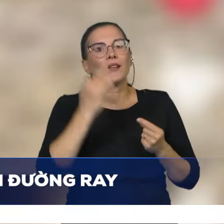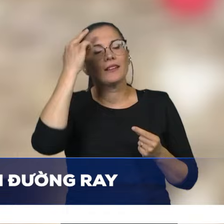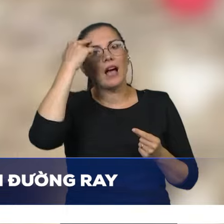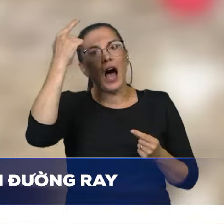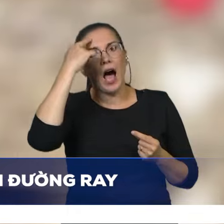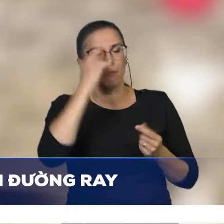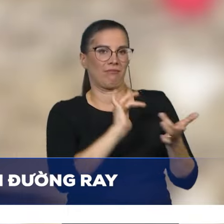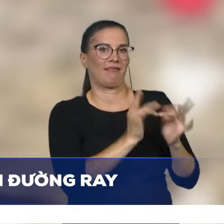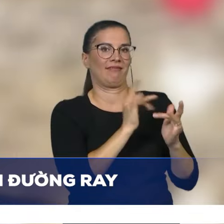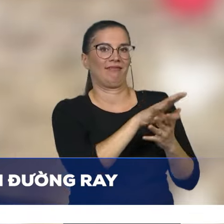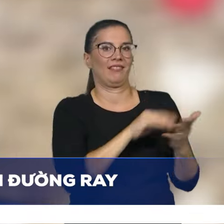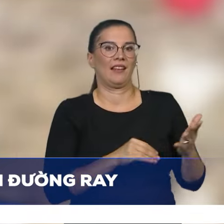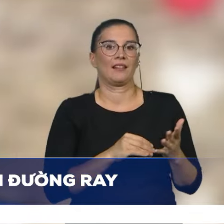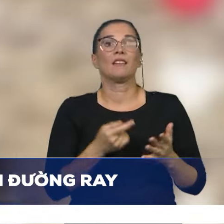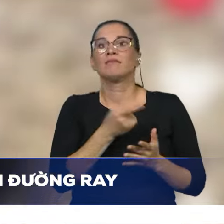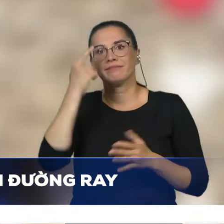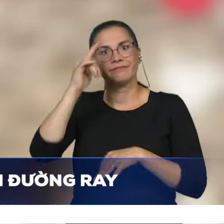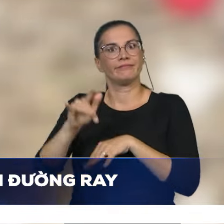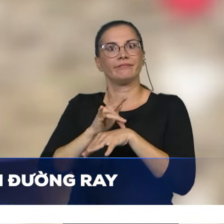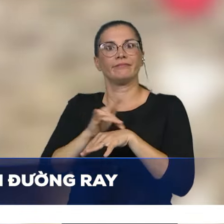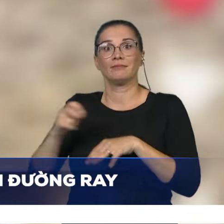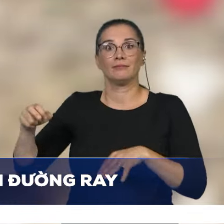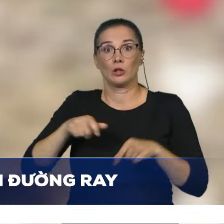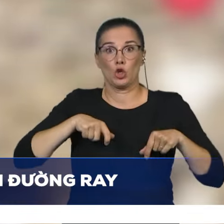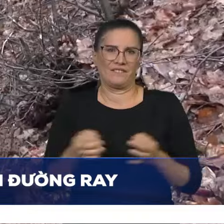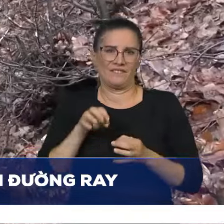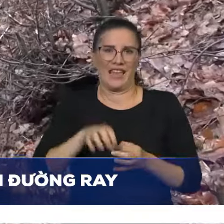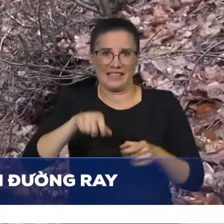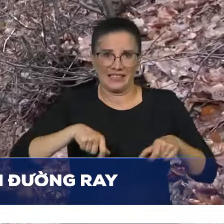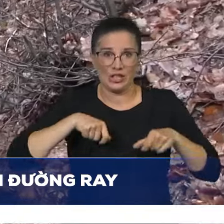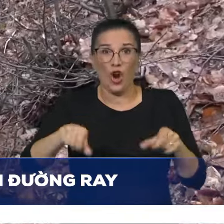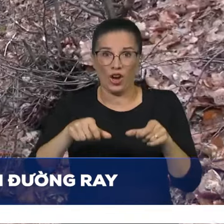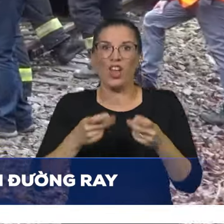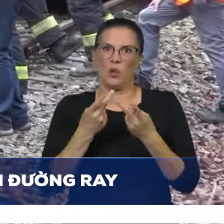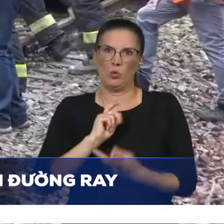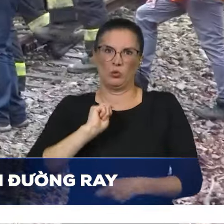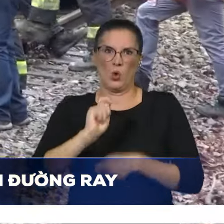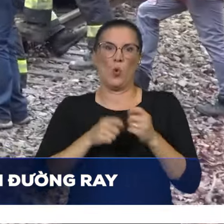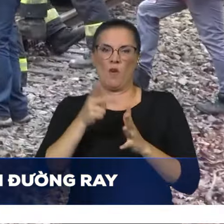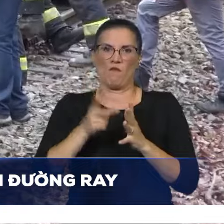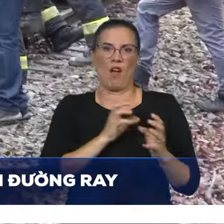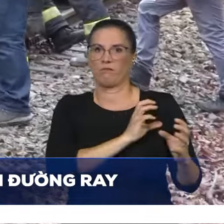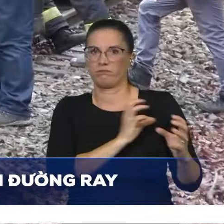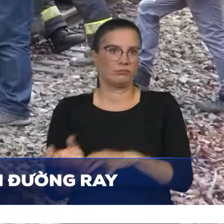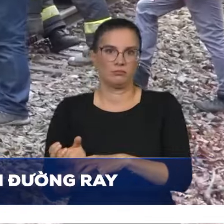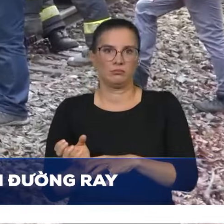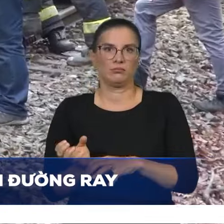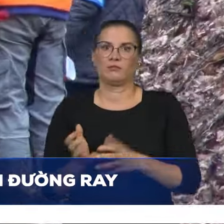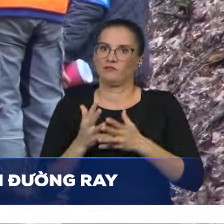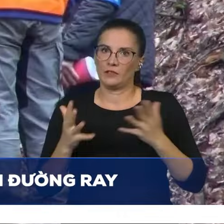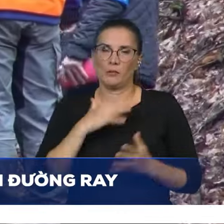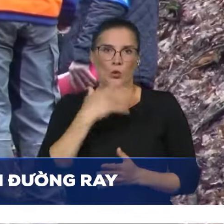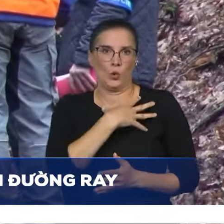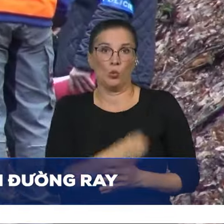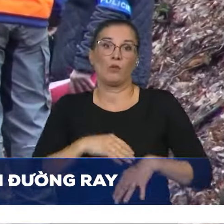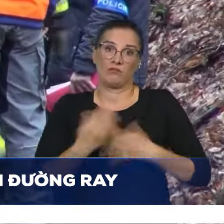đặt một số vật thể trên đường ray có thể gây ra tình huống nguy hiểm, thiệt hại lớn hoặc gây nguy hiểm cho sức khỏe và tính mạng của người khác cũng như chính mình. Mỗi năm, Cục Đường sắt ghi nhận